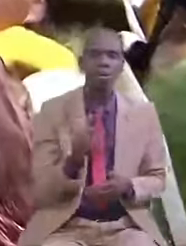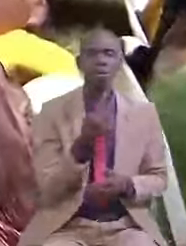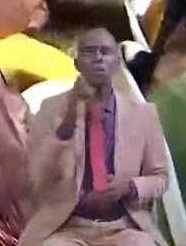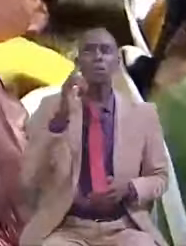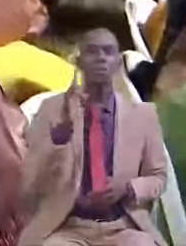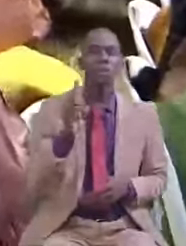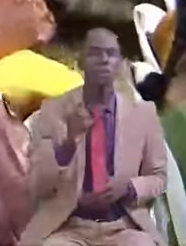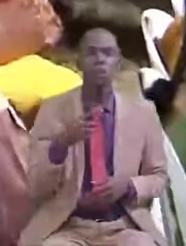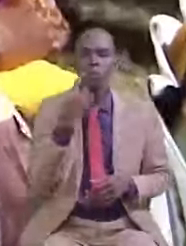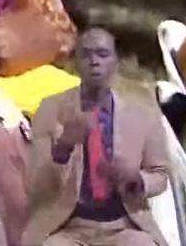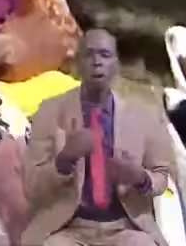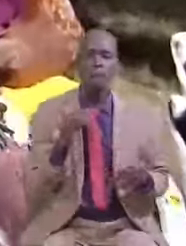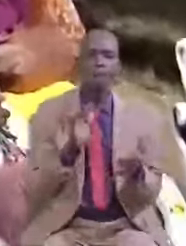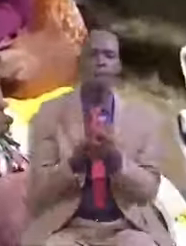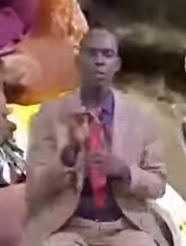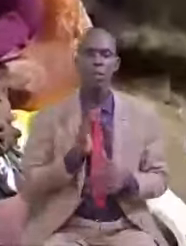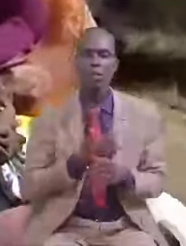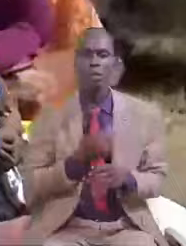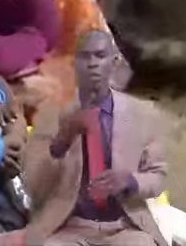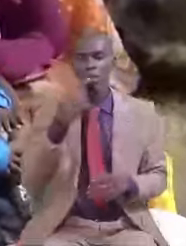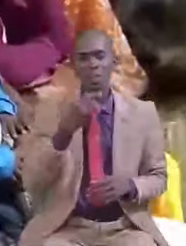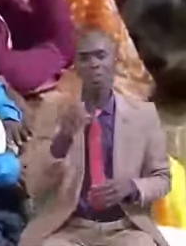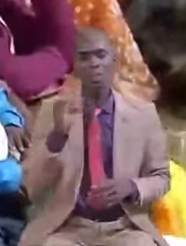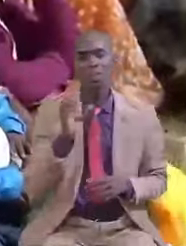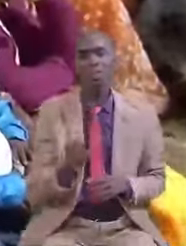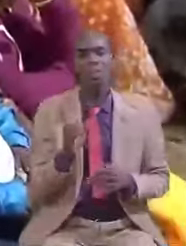ce qui nous était avant annoncé,